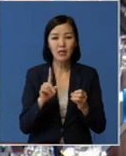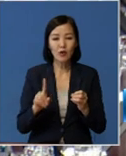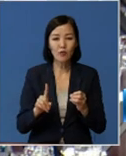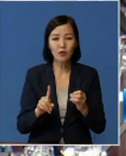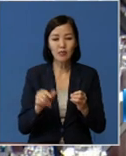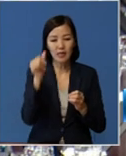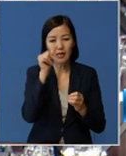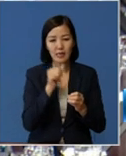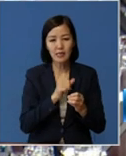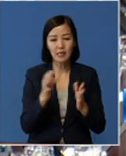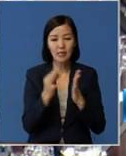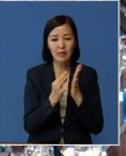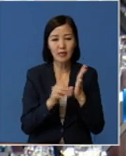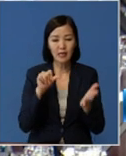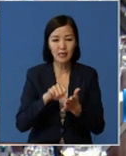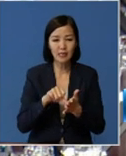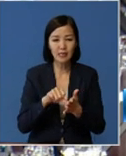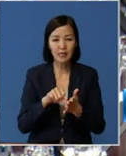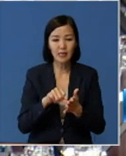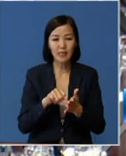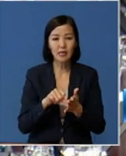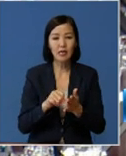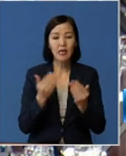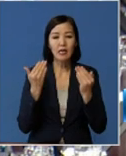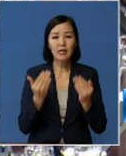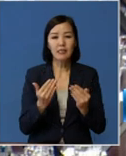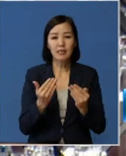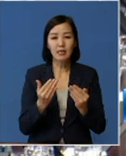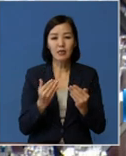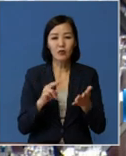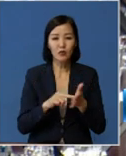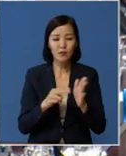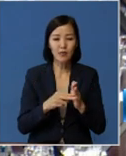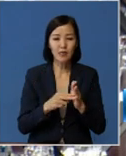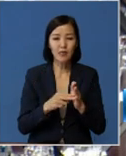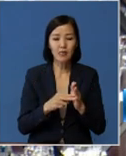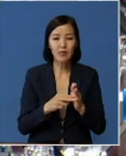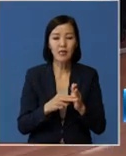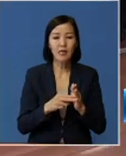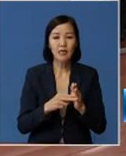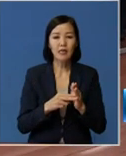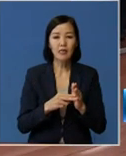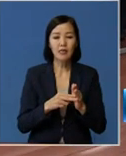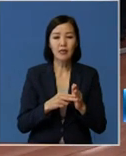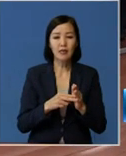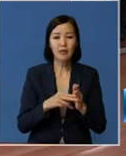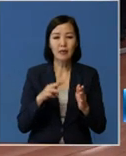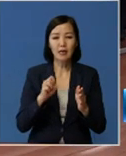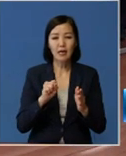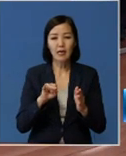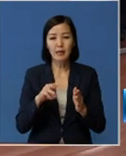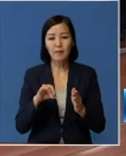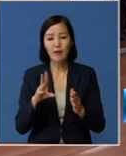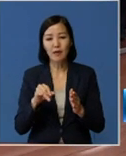тастағандығын, олардың 70% осы нәтижемен арқылы оқушылар құқықтарымен байланыстырды. Әйтсе де Асхат Аймағамбетов